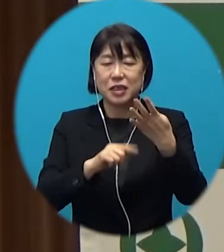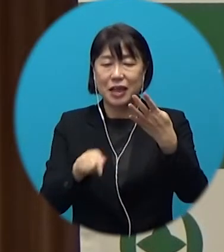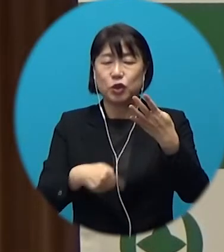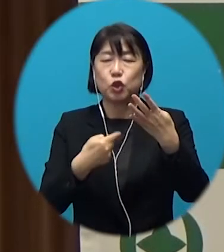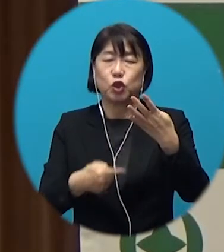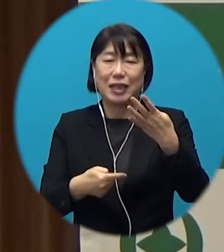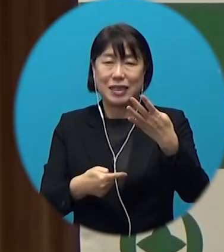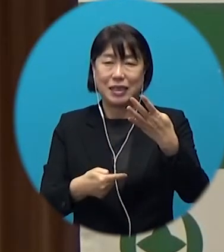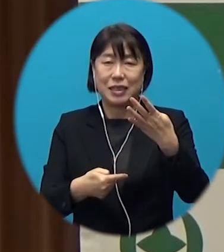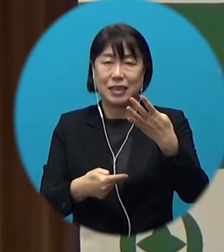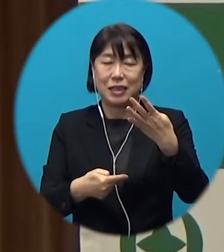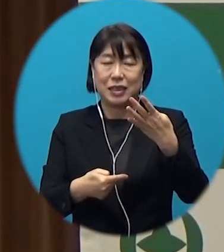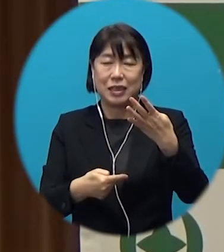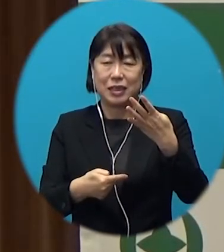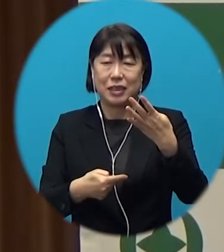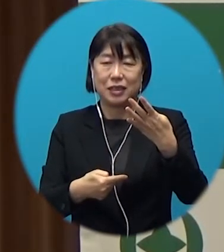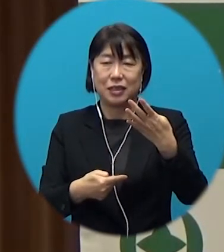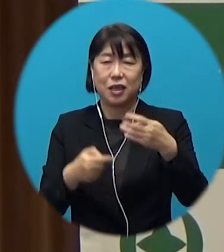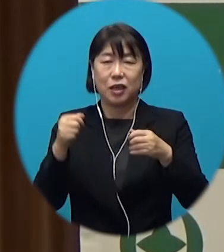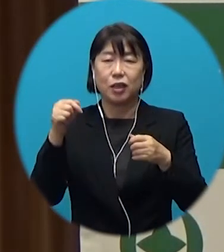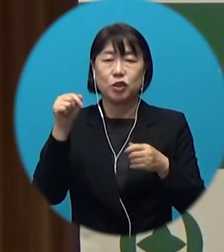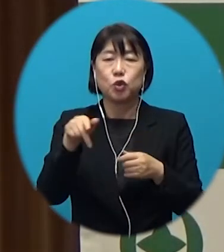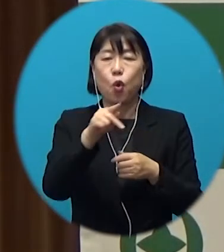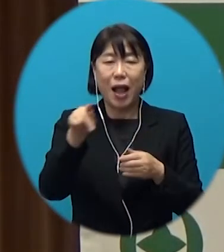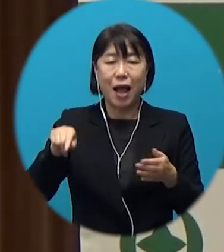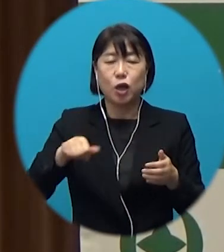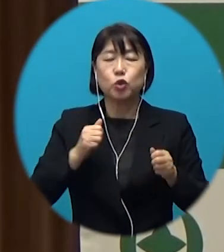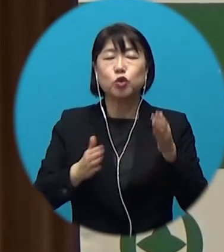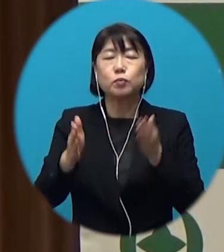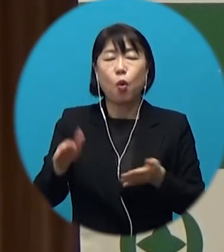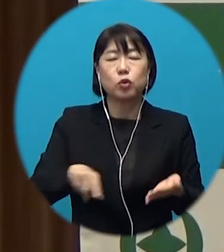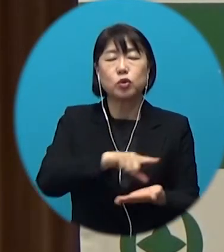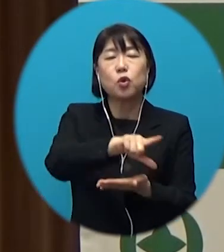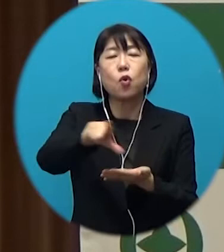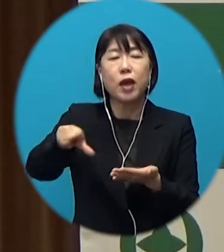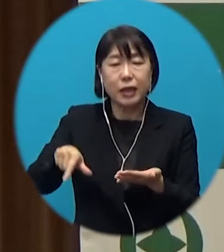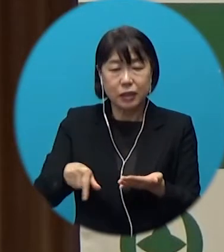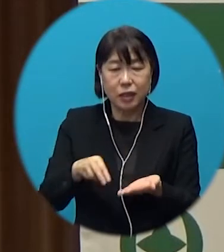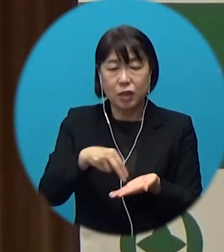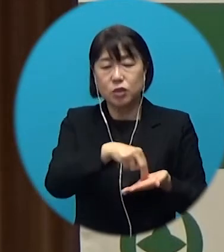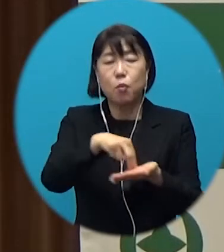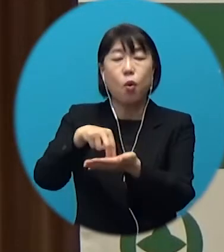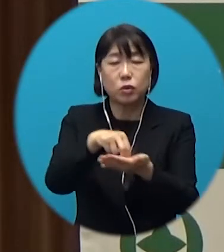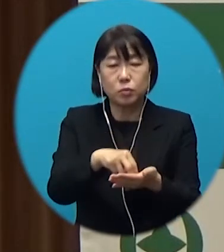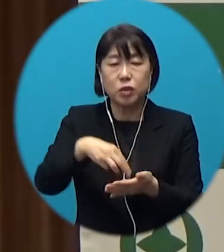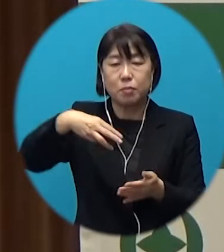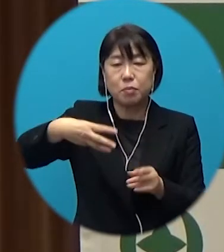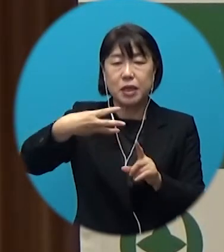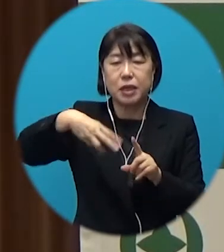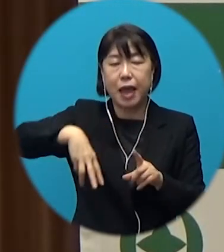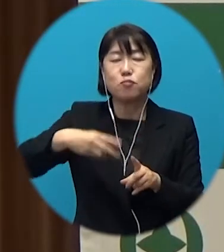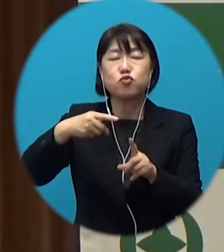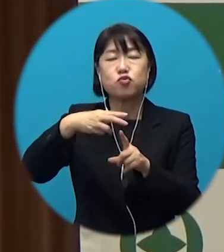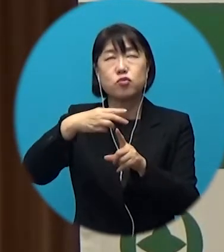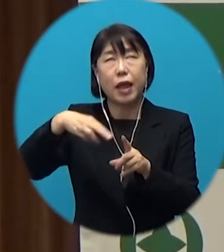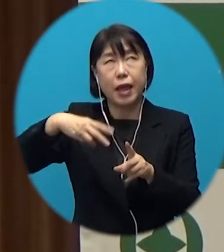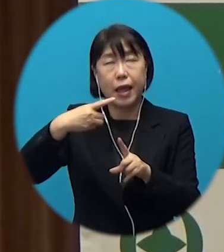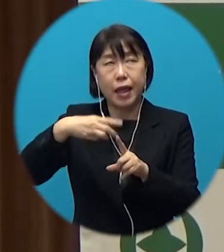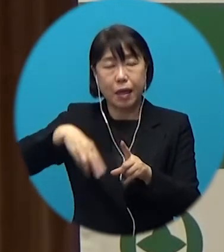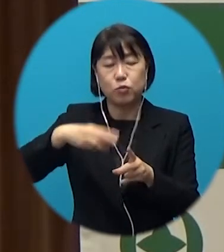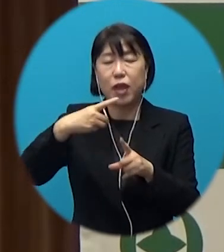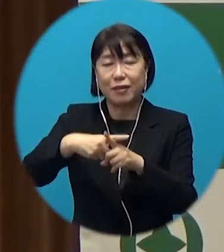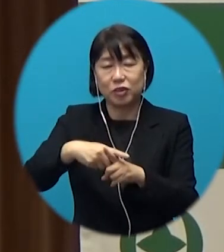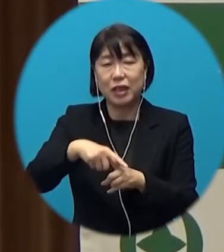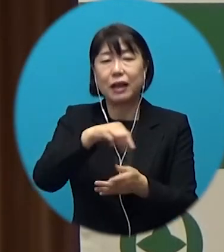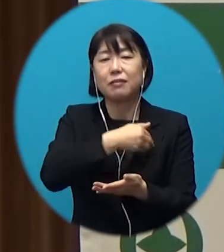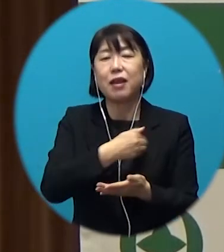ね、ゾガスポーツ公園内にスケートボードや BMX などができます。福田電子ボードエリアがオ